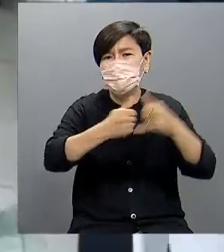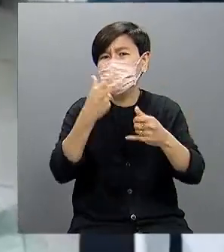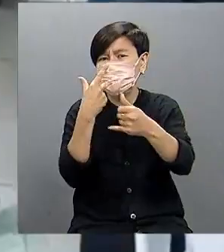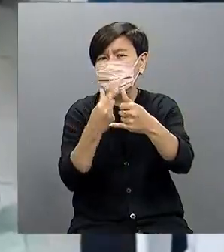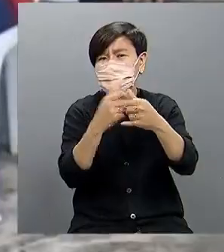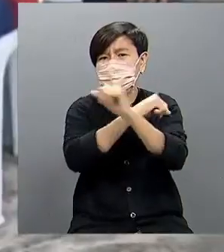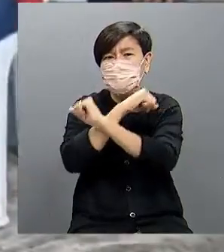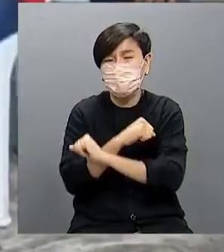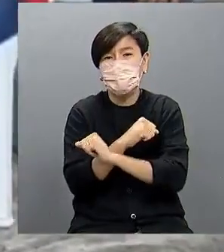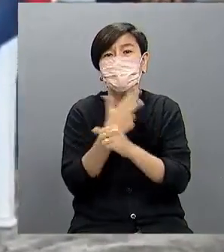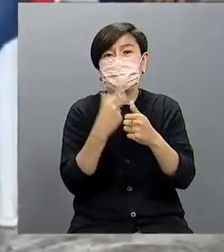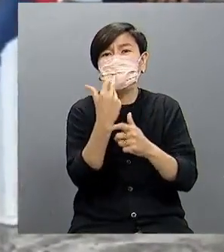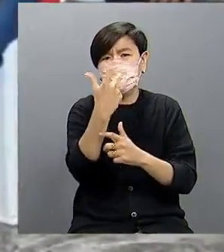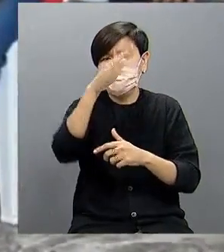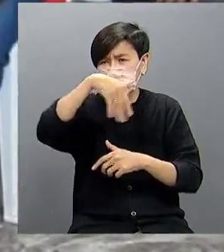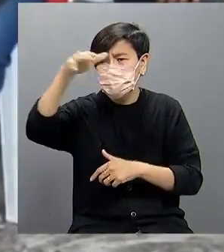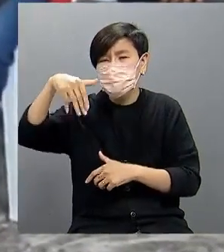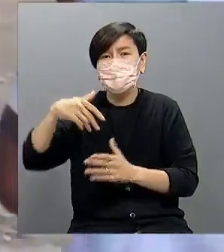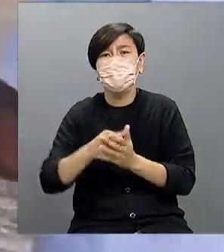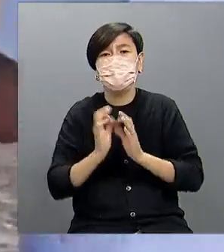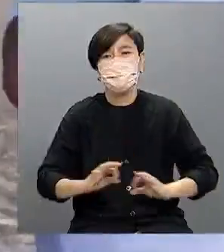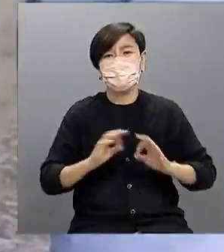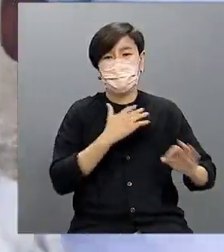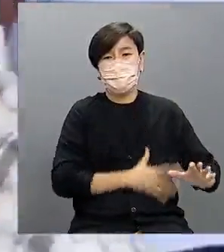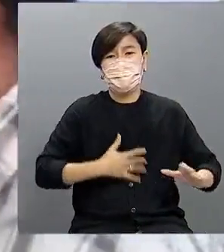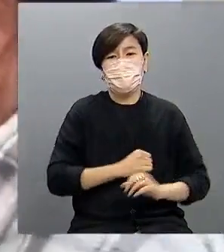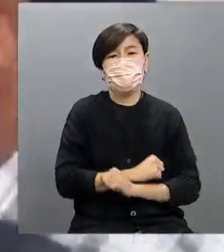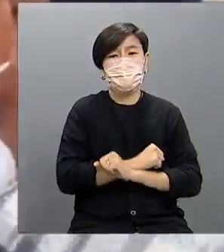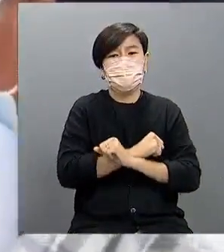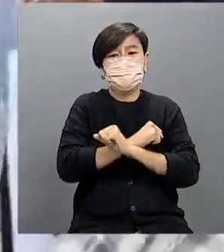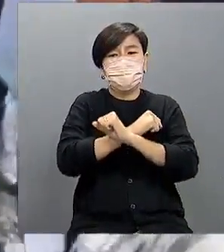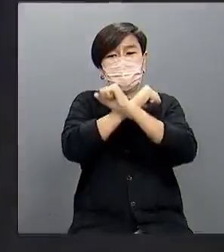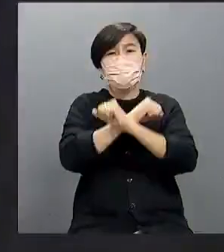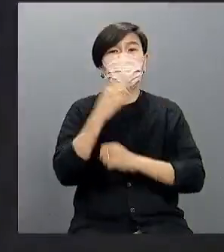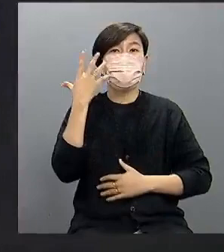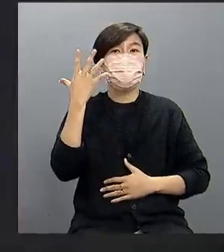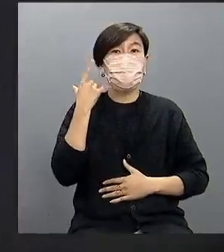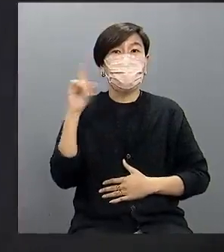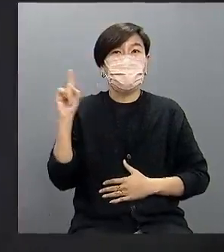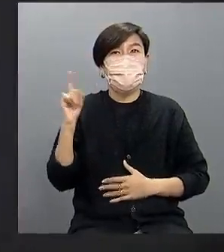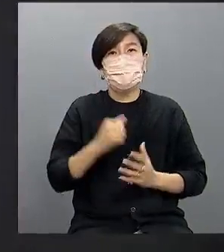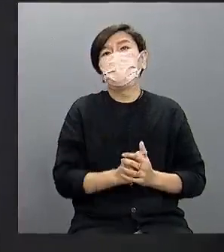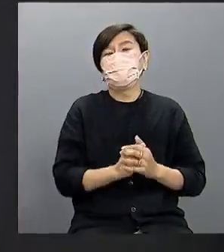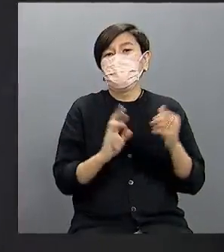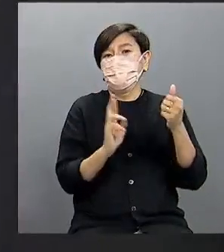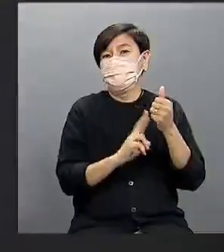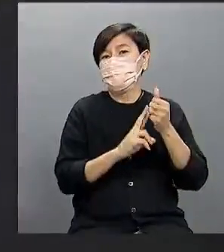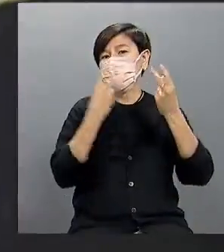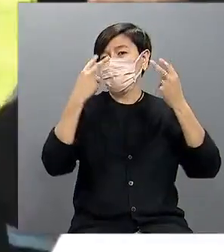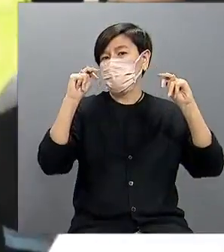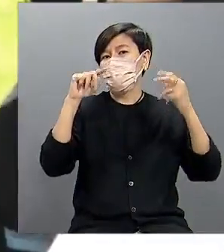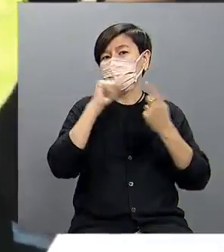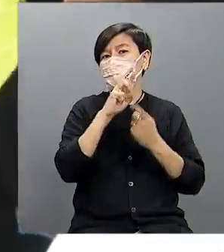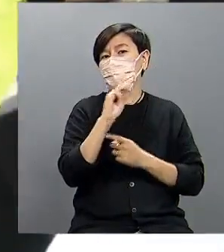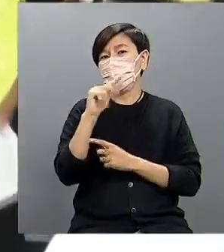เพิ่มมากขึ้นเพื่อกระตุ้นภูมิคุ้มกันหลังจากเมื่อวานนี้ค่ะนายอนุชินชาญวีรกูลรองนายกรัฐมนตรีและรัฐมนตรีว่าการกระทรวง